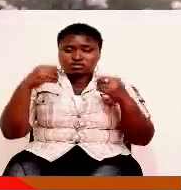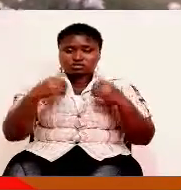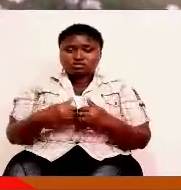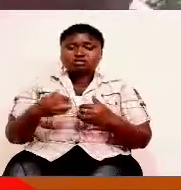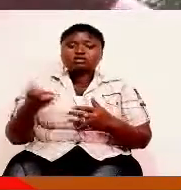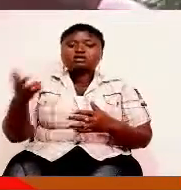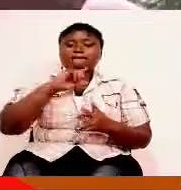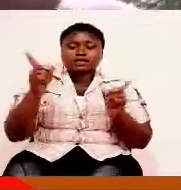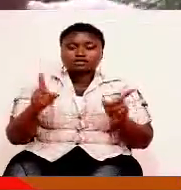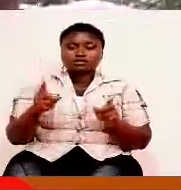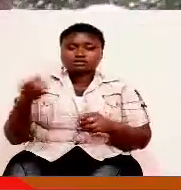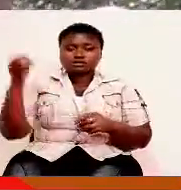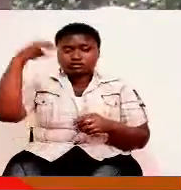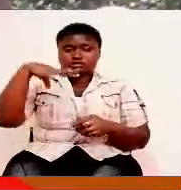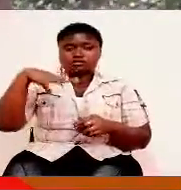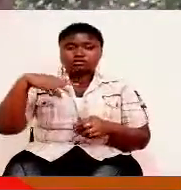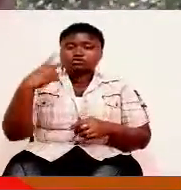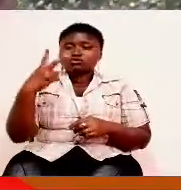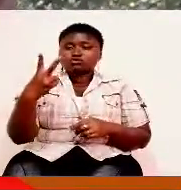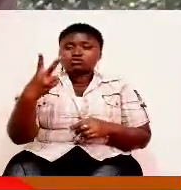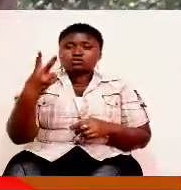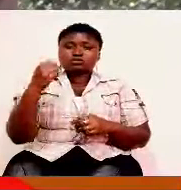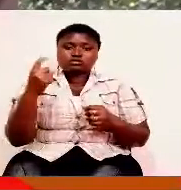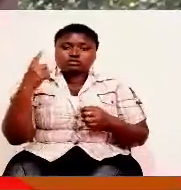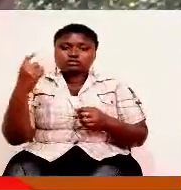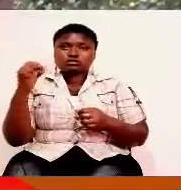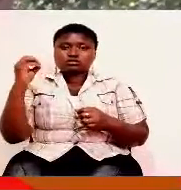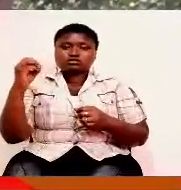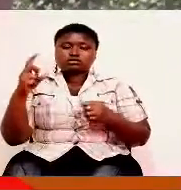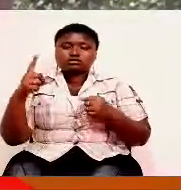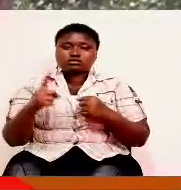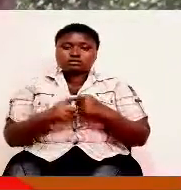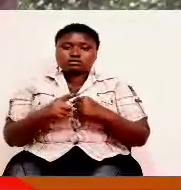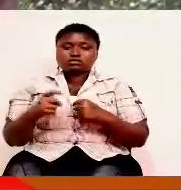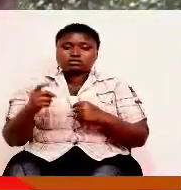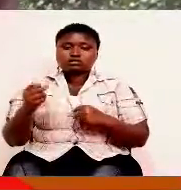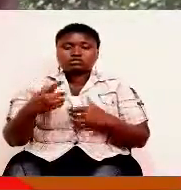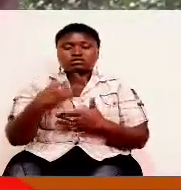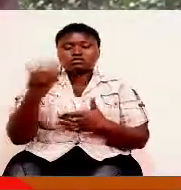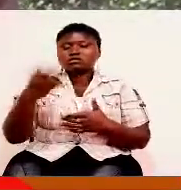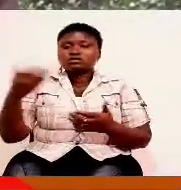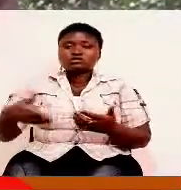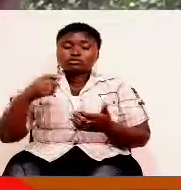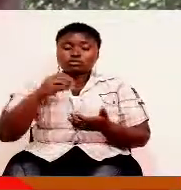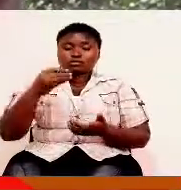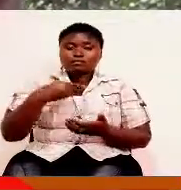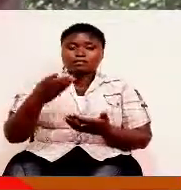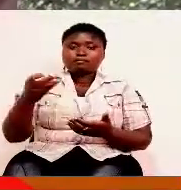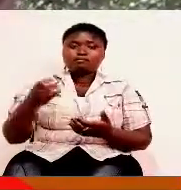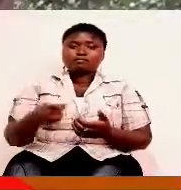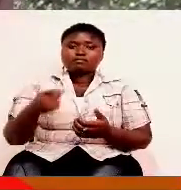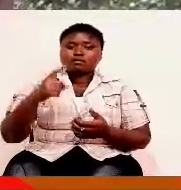thitima we 2016 kwa mweri wa November ndo athire na tukiriha tugirwo turihe 15,000